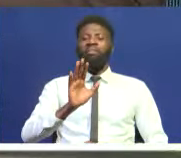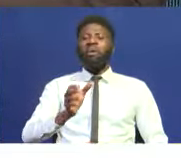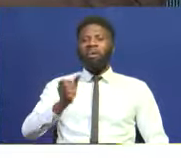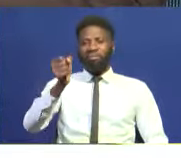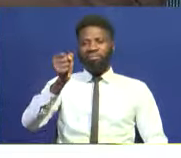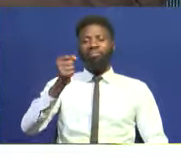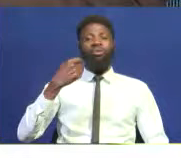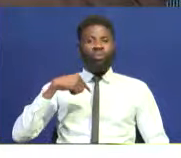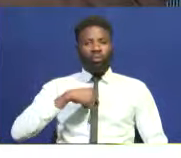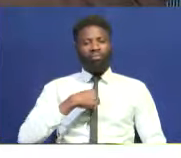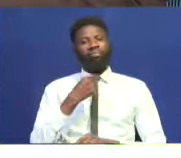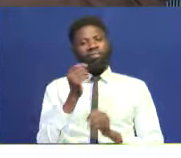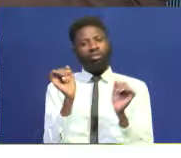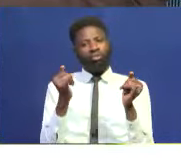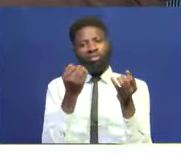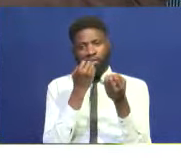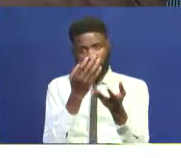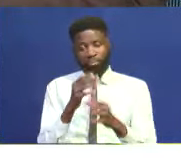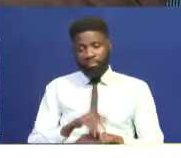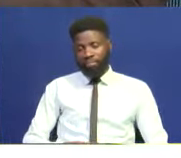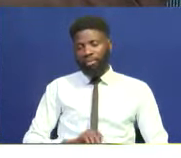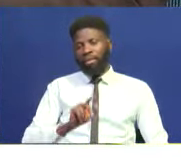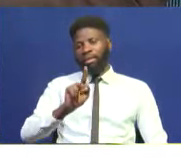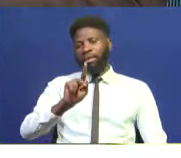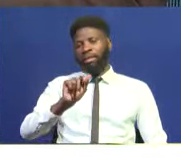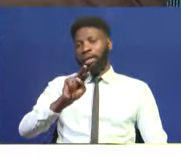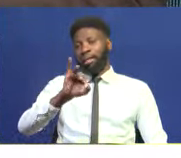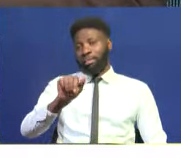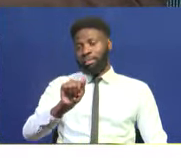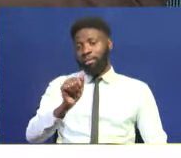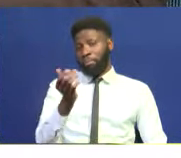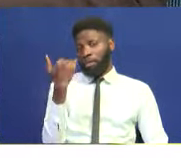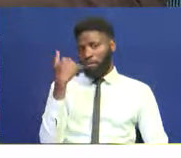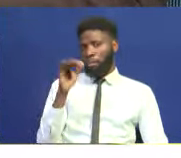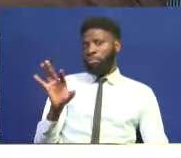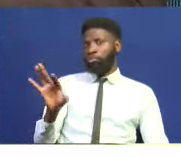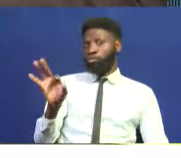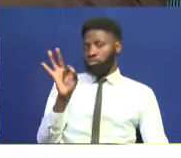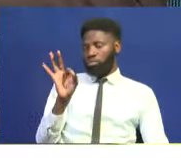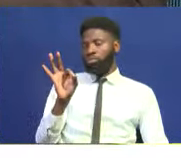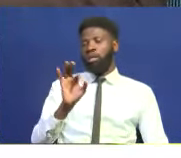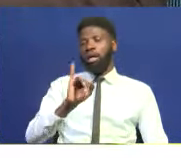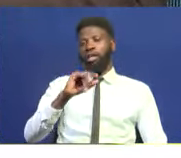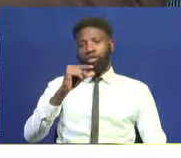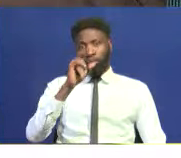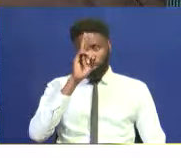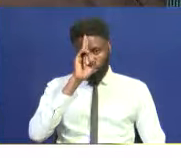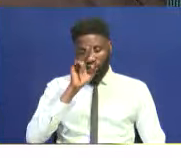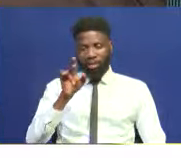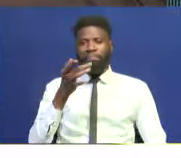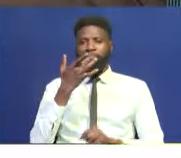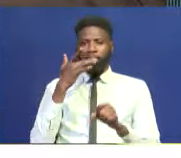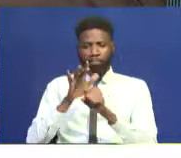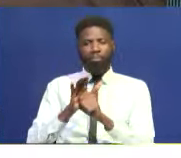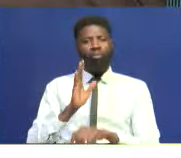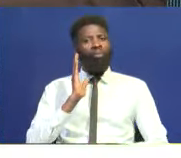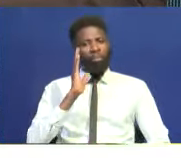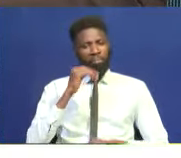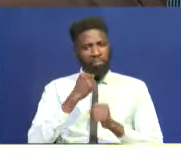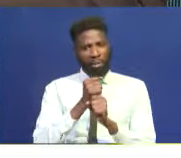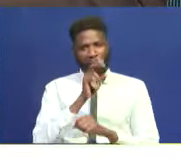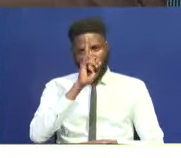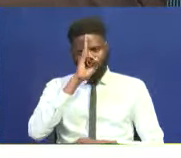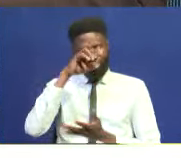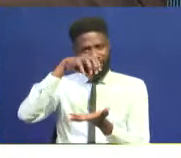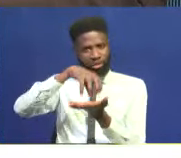ambaye amependekezwa kwa wadhifa wa Inspector General wa polisi ameahidi kuboresha na kubadilisha vituo vya polisi kuwa vituo vya ufanisi